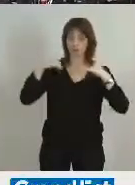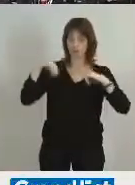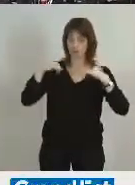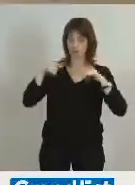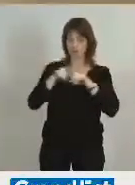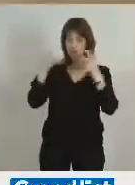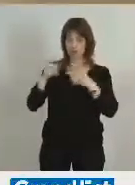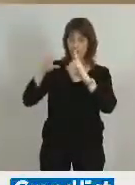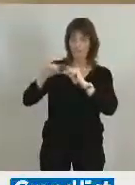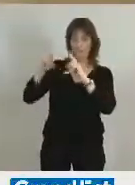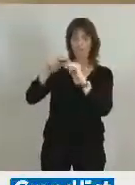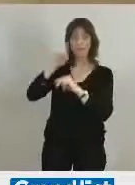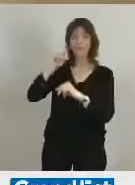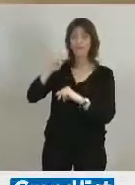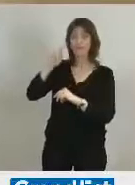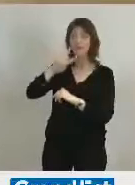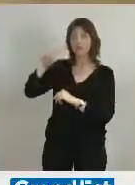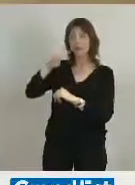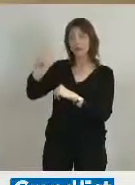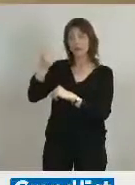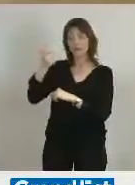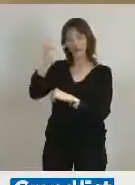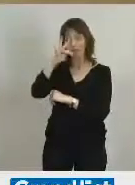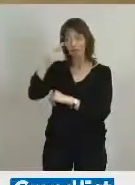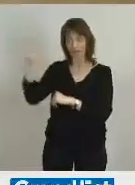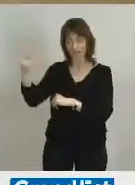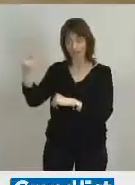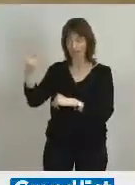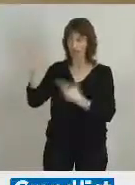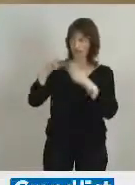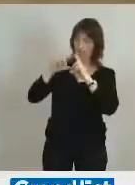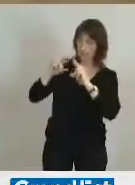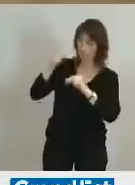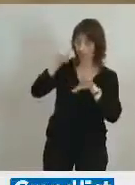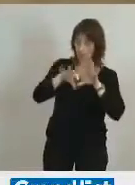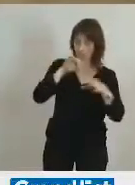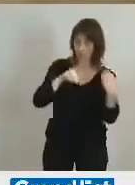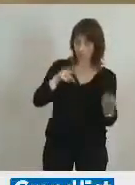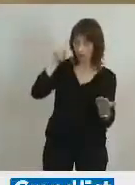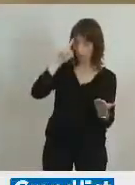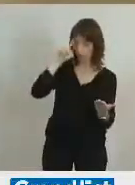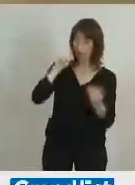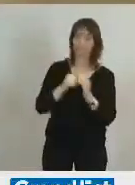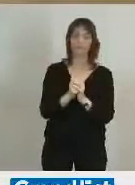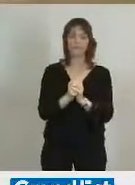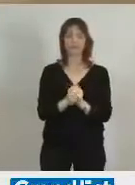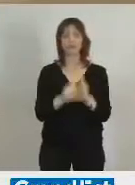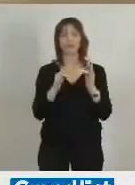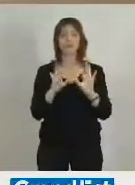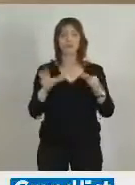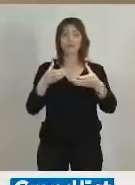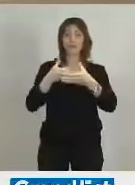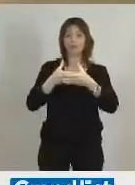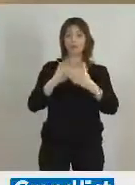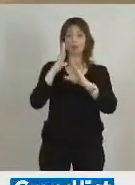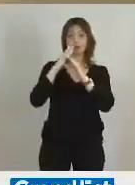Madame Willem, du Front National, les raisons qui nous ont conduits à de tels choix. La formation professionnelle est une compétence historique